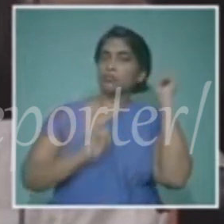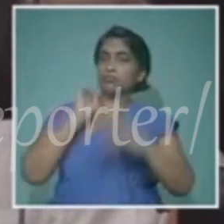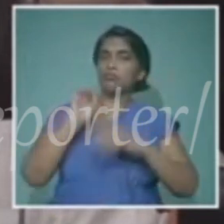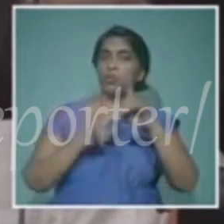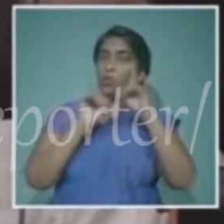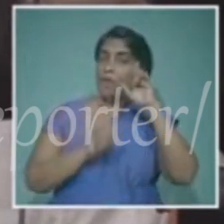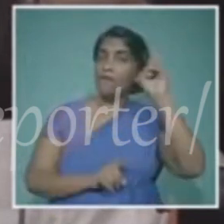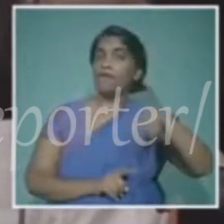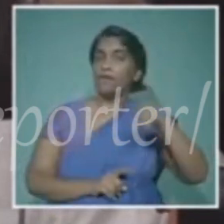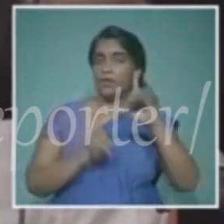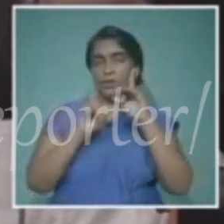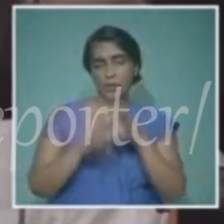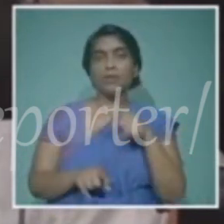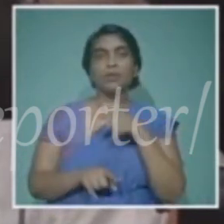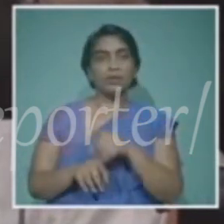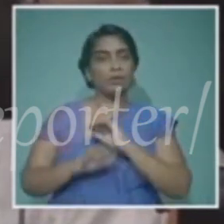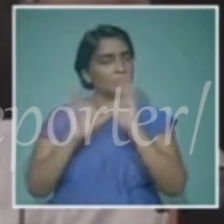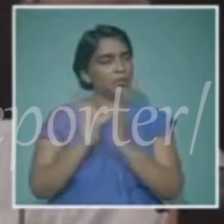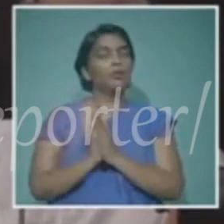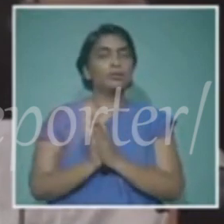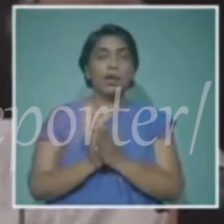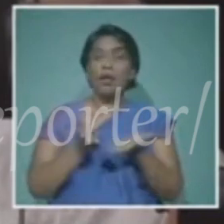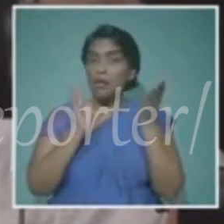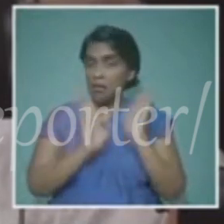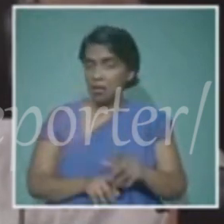එවැනි විශ්වාසයක් මතයි. මේ සියල්ලමේ අවසාන